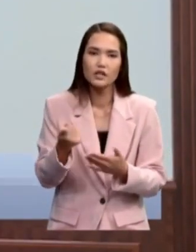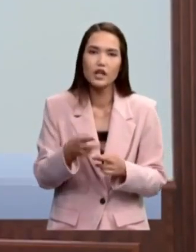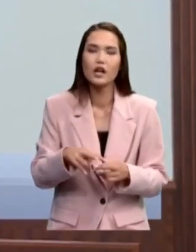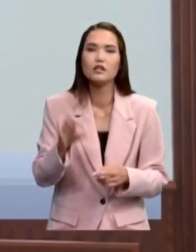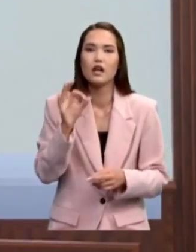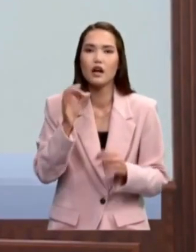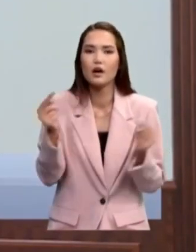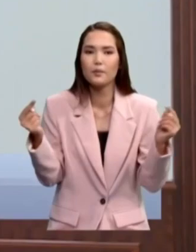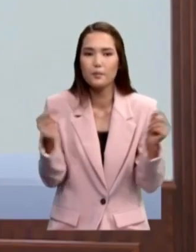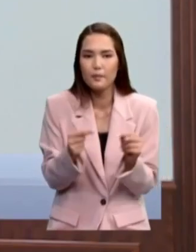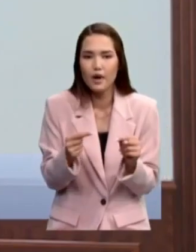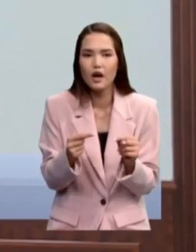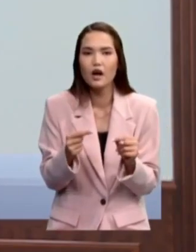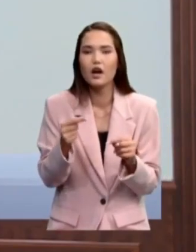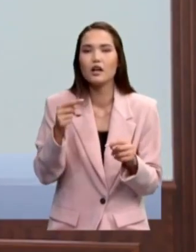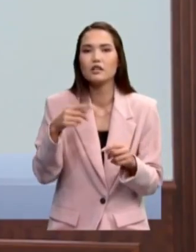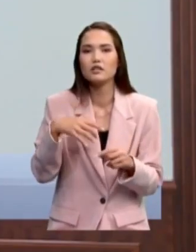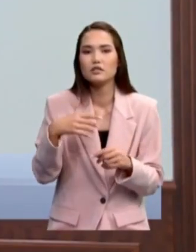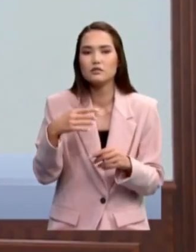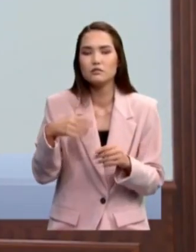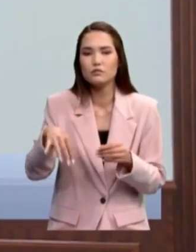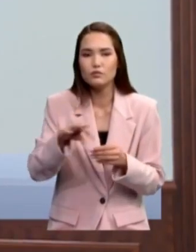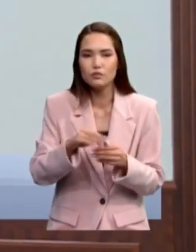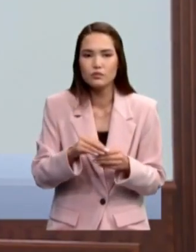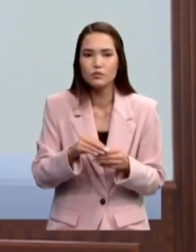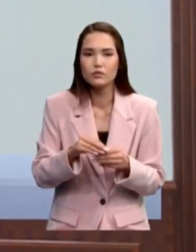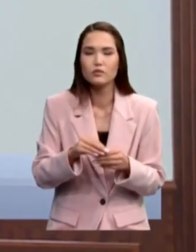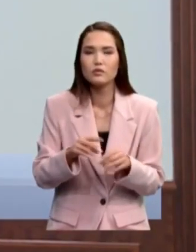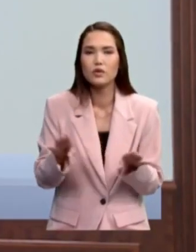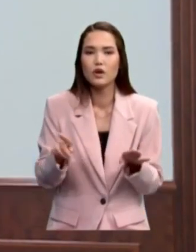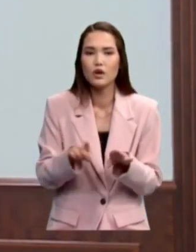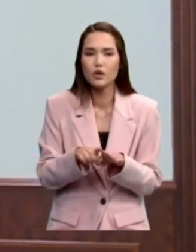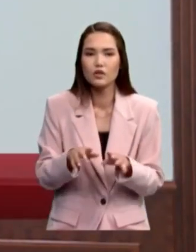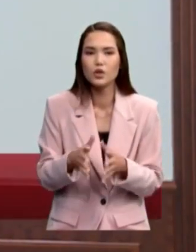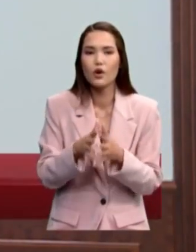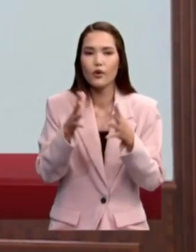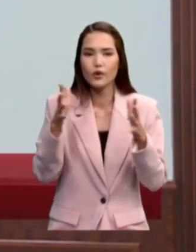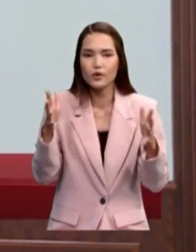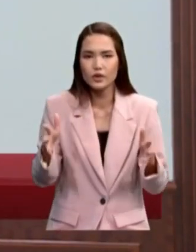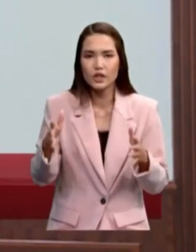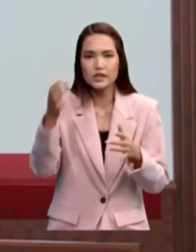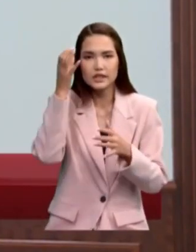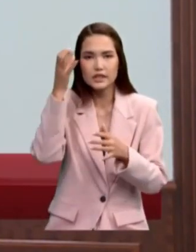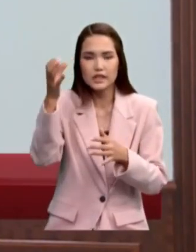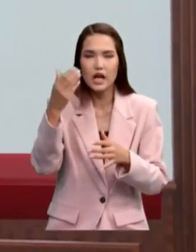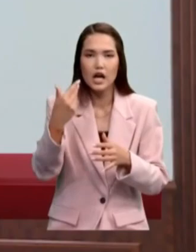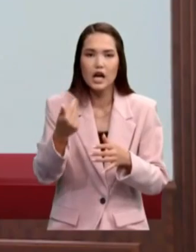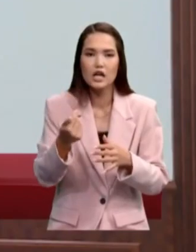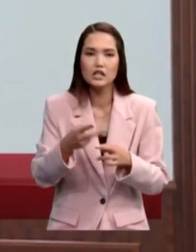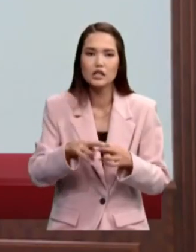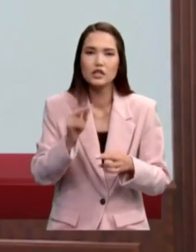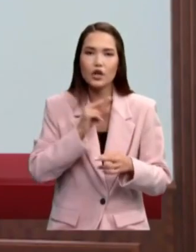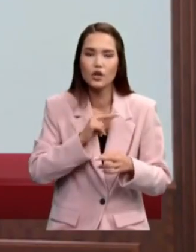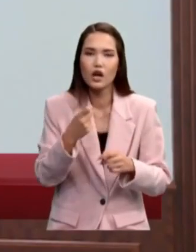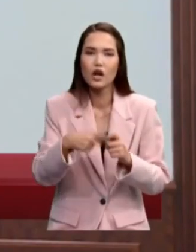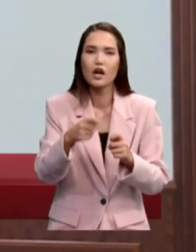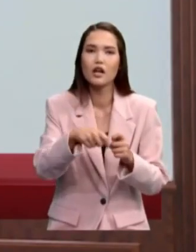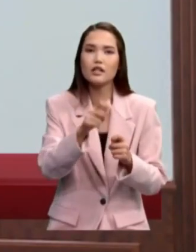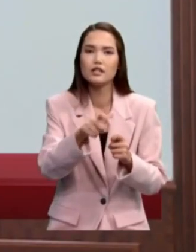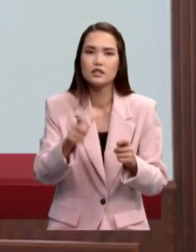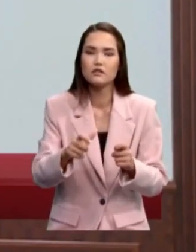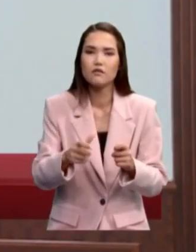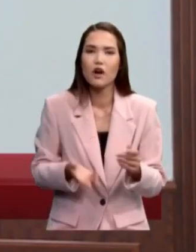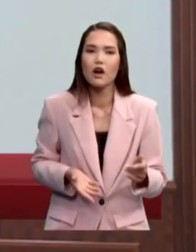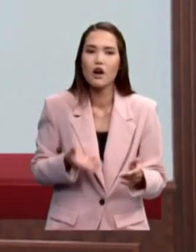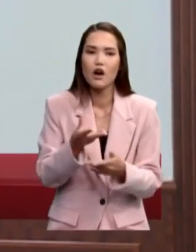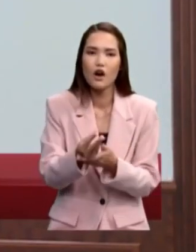салынып жатыр. 26 жыл ол аяқталады. Және де оған үлкен инвестиция жұмсалып жатыр, 530 миллиондай